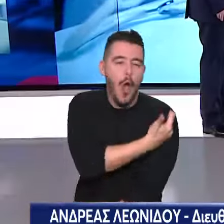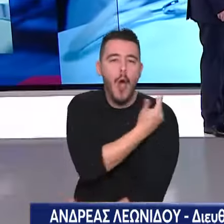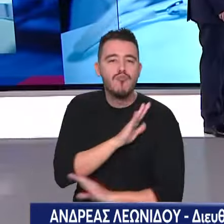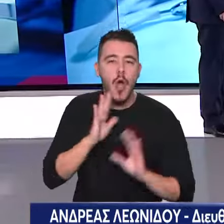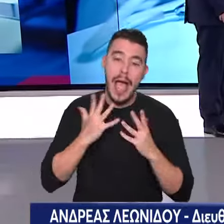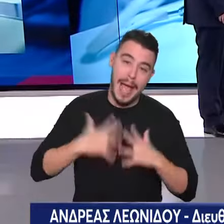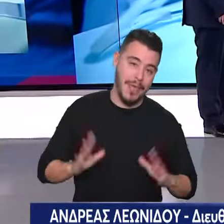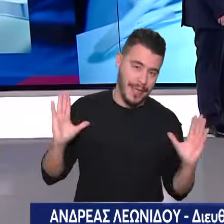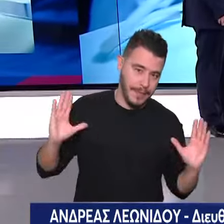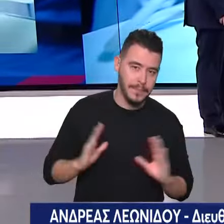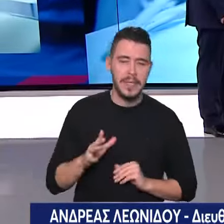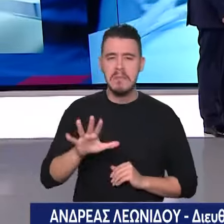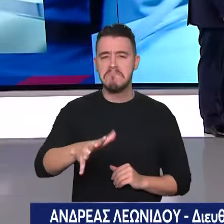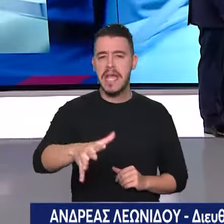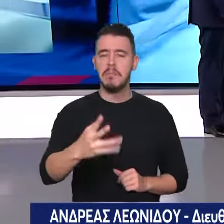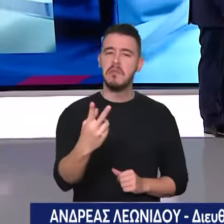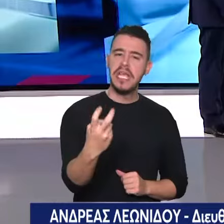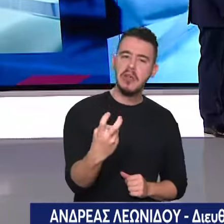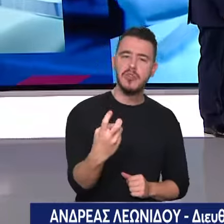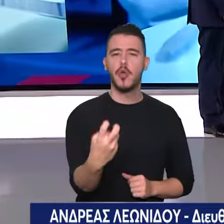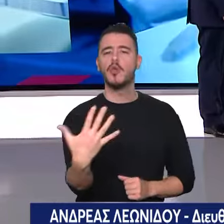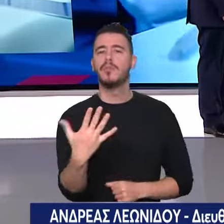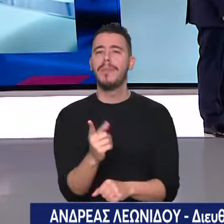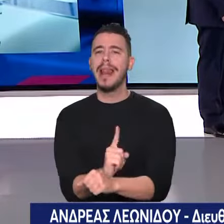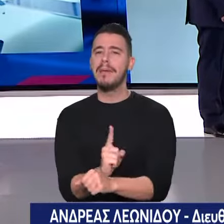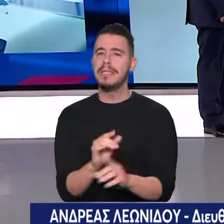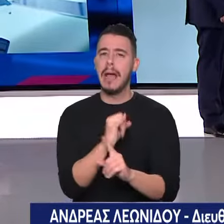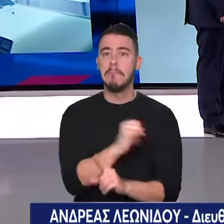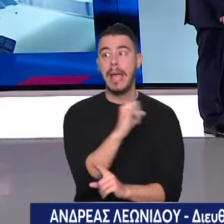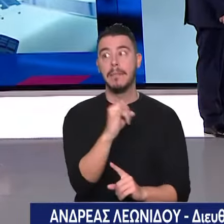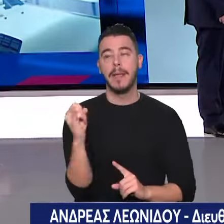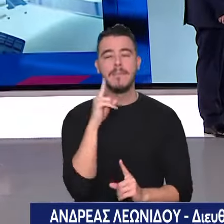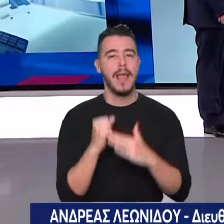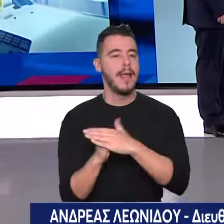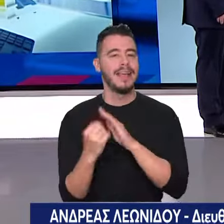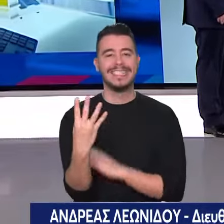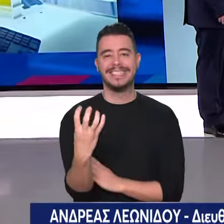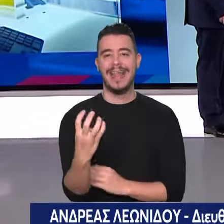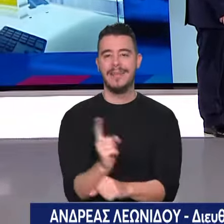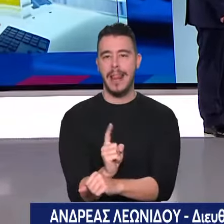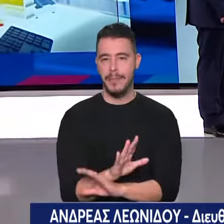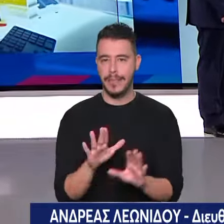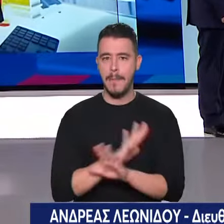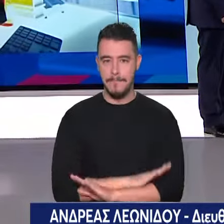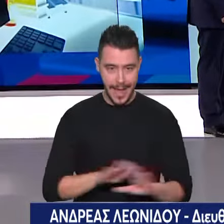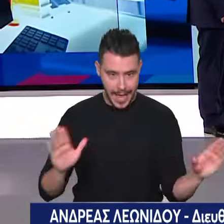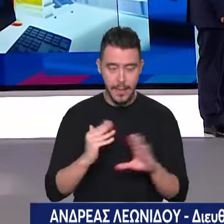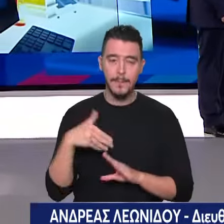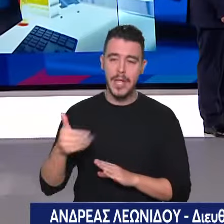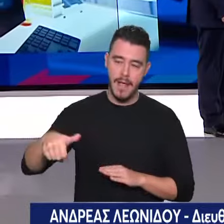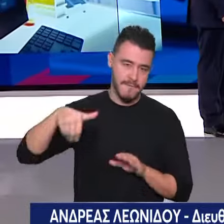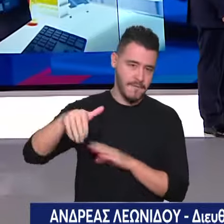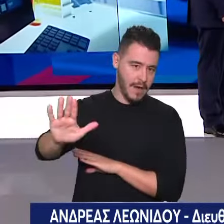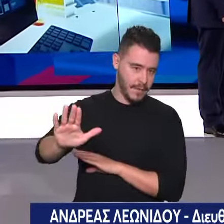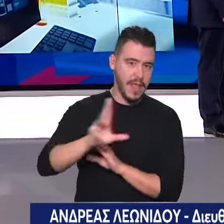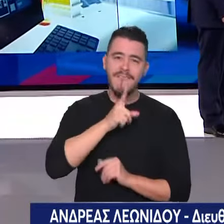ώρα? Περίπου 20-25 λεπτά. Αν υπάρχουν συνδέσεις παθήσεις, μπορεί να φτάσει στα 40 λεπτά. Και πότε πια. Φεύγει προφανώς, πάει σπίτι του ο ασθενής.